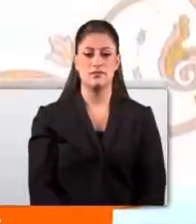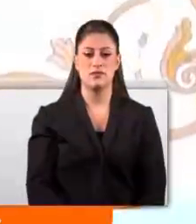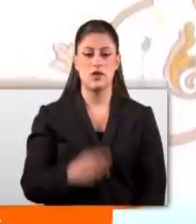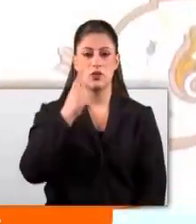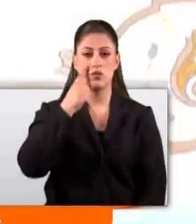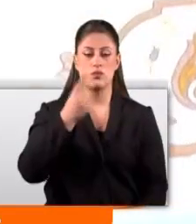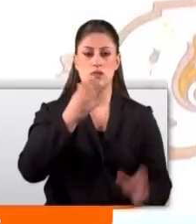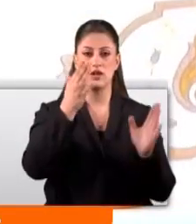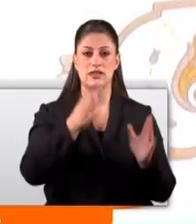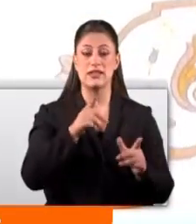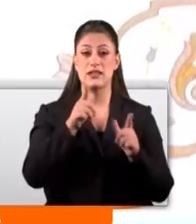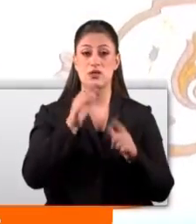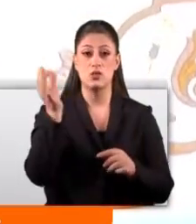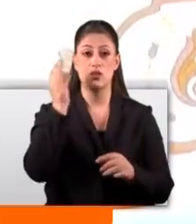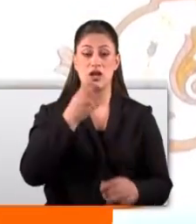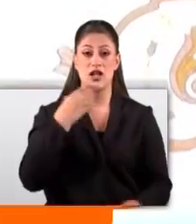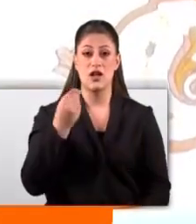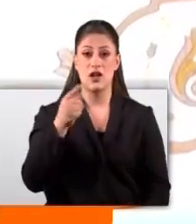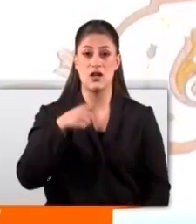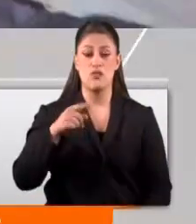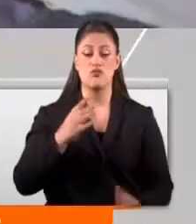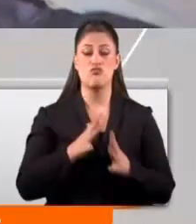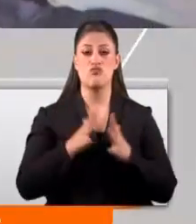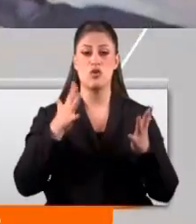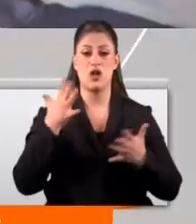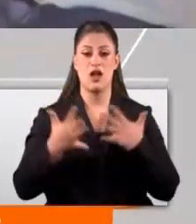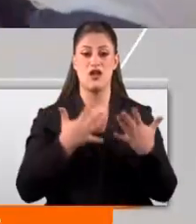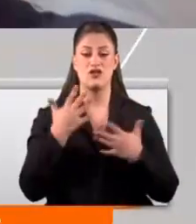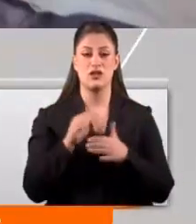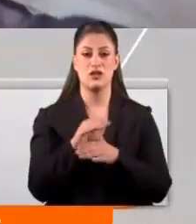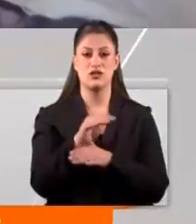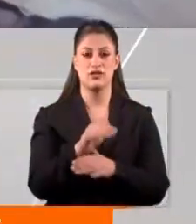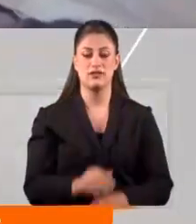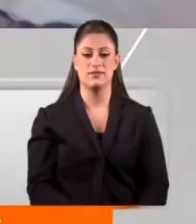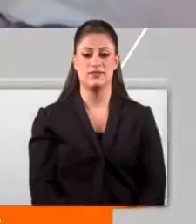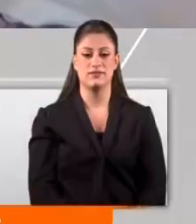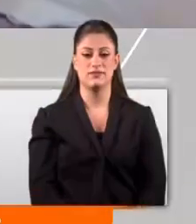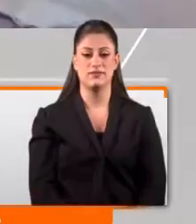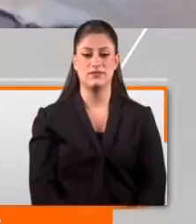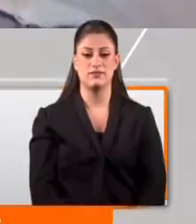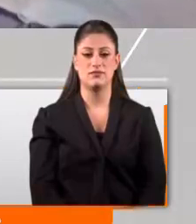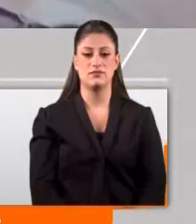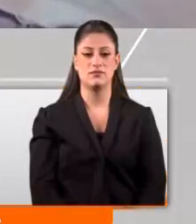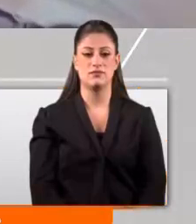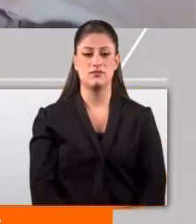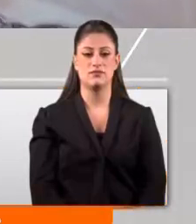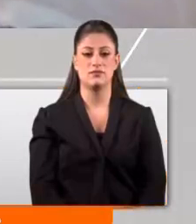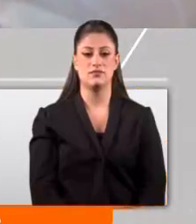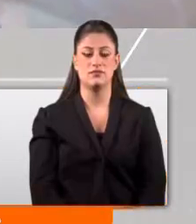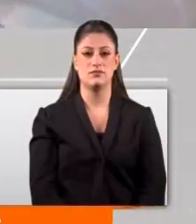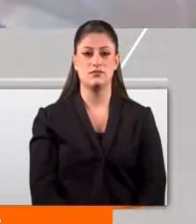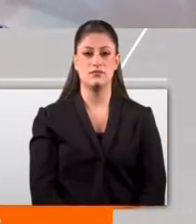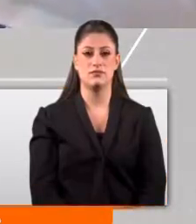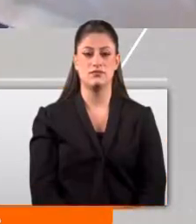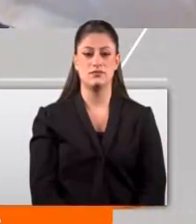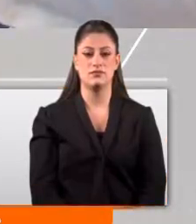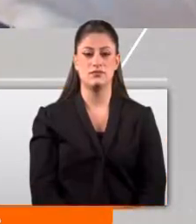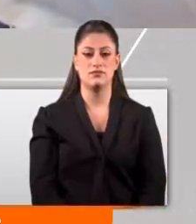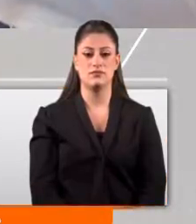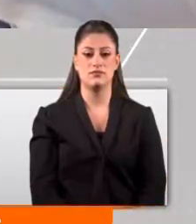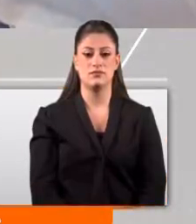Erdoğan'ın sesini duyan gençler büyük coşku yaşadı. Sizler bizim geleceğimizsiniz, umudumuzsunuz ve